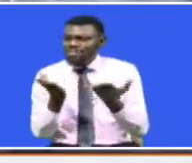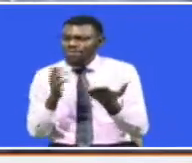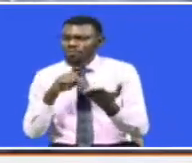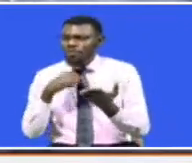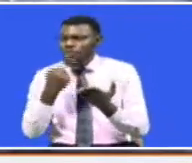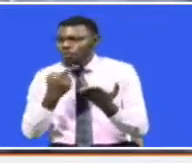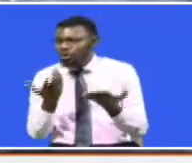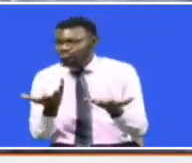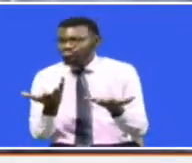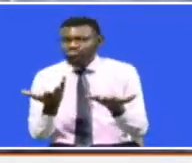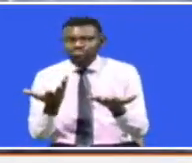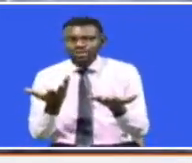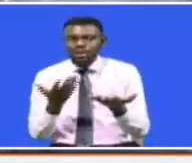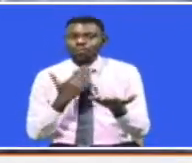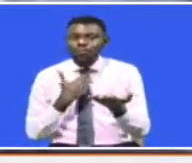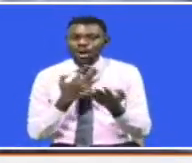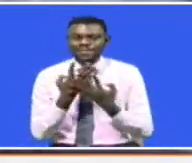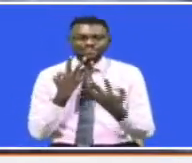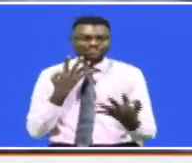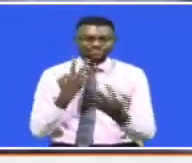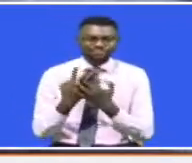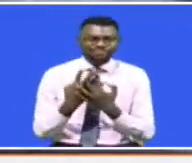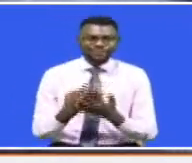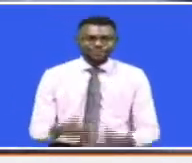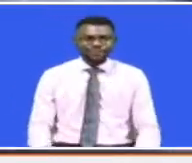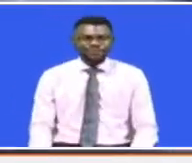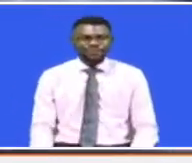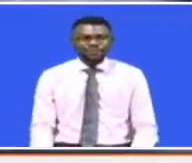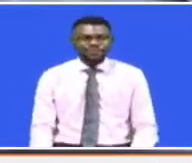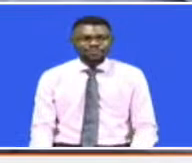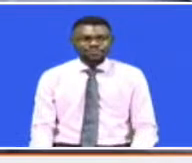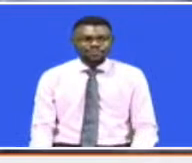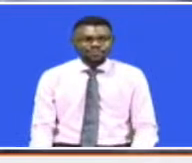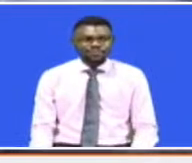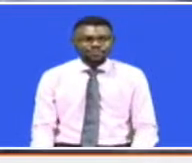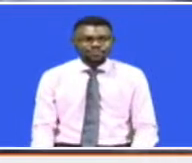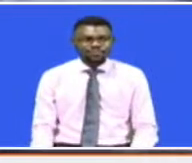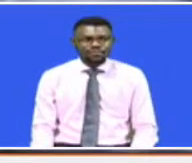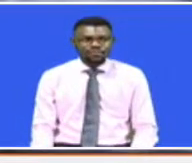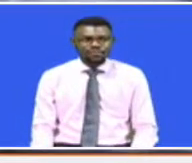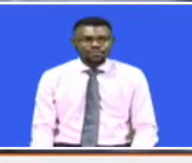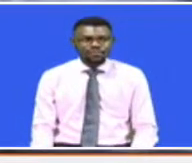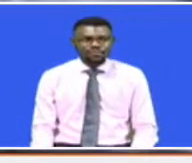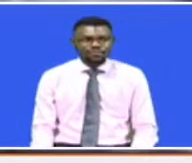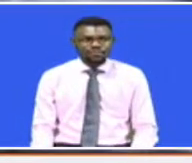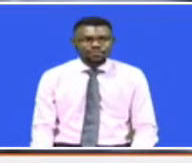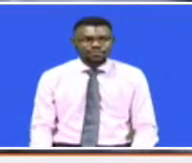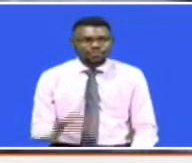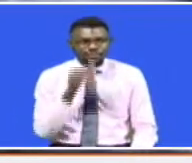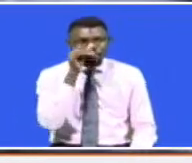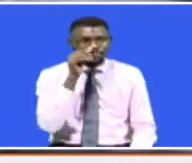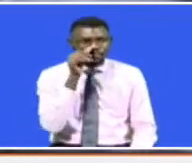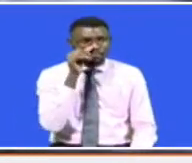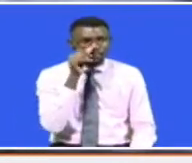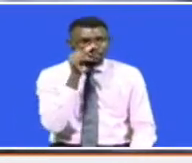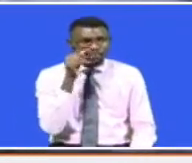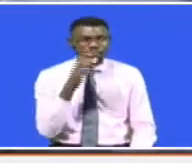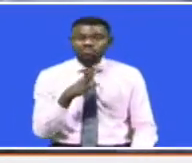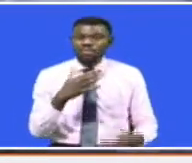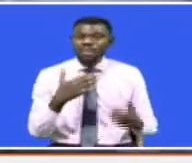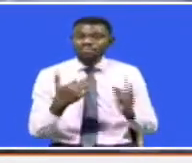ambaye alihusika anachukuliwa hatua za kisheria. Labda ameuawa kwa njia gani? Aliuawa kwa kudungwa